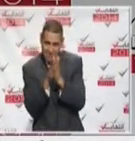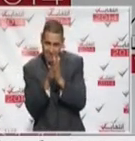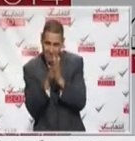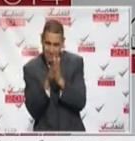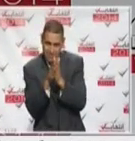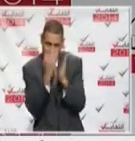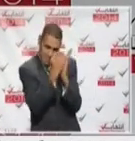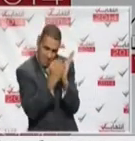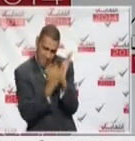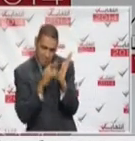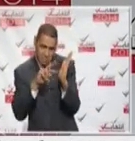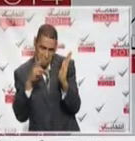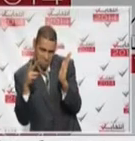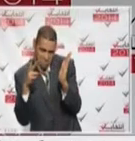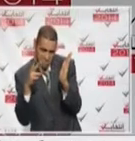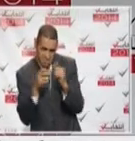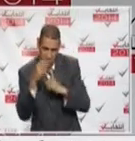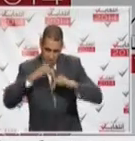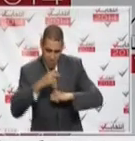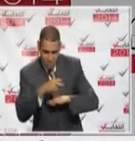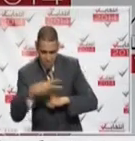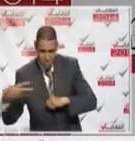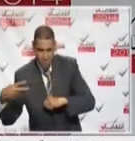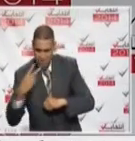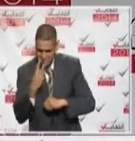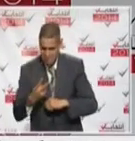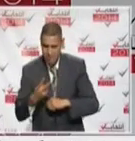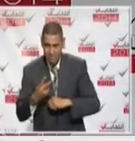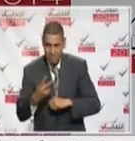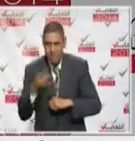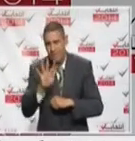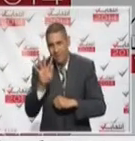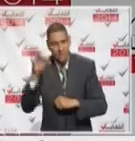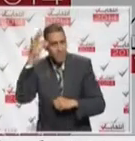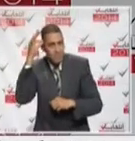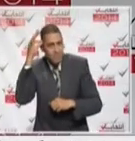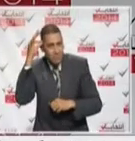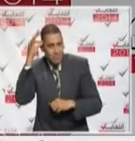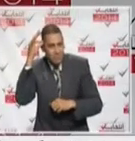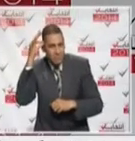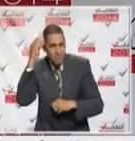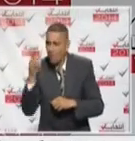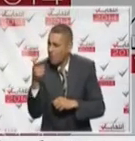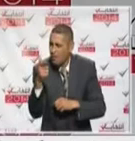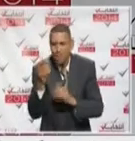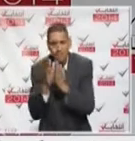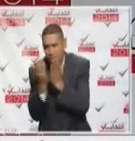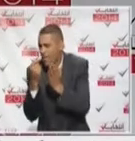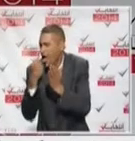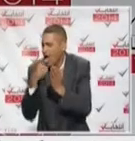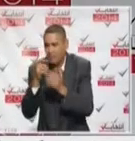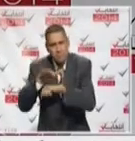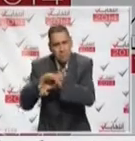البرنامج موجوده في الانترنت فيا كل تونسيه ويا كل تونسيه محروم من دفتر علاج او عاطل عن